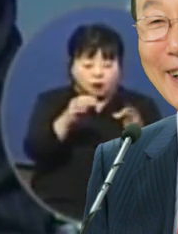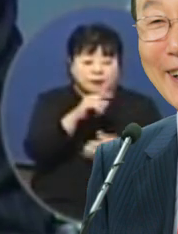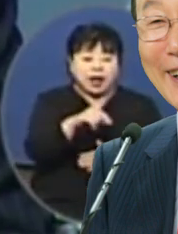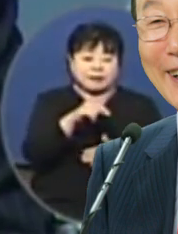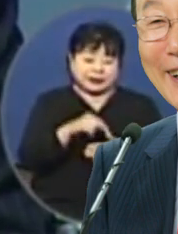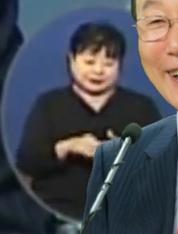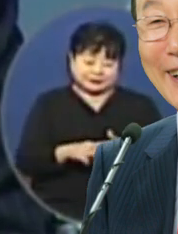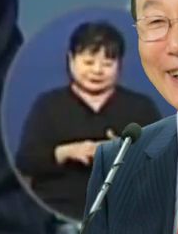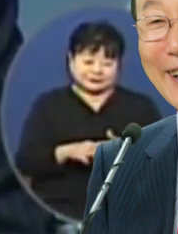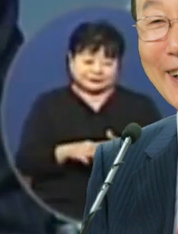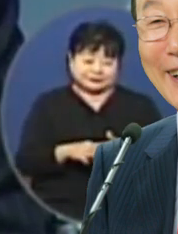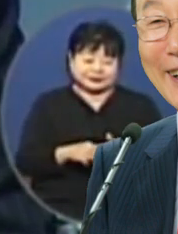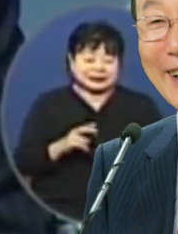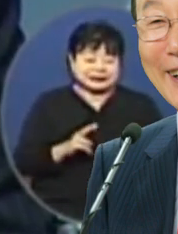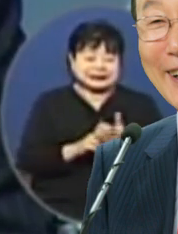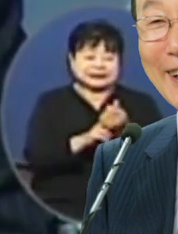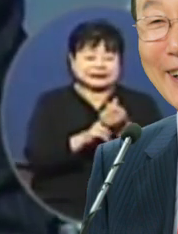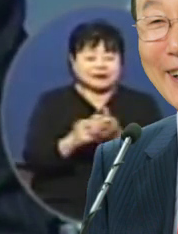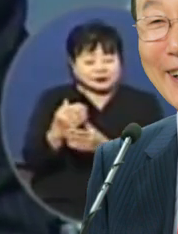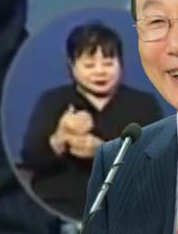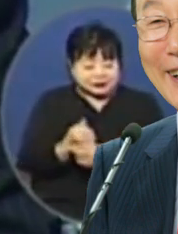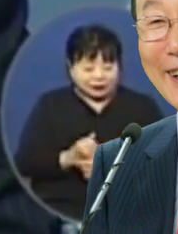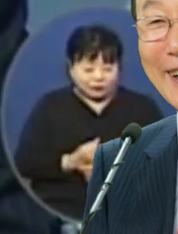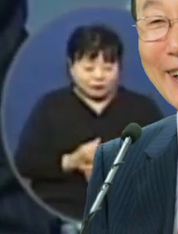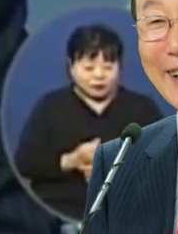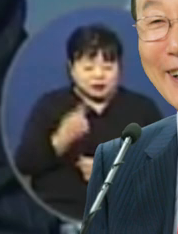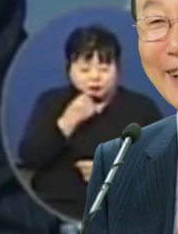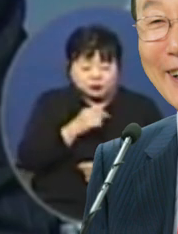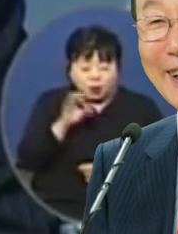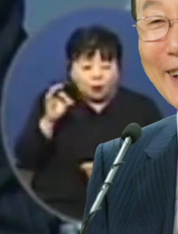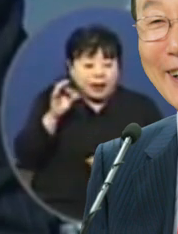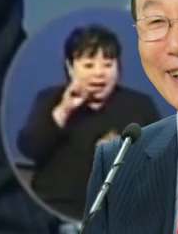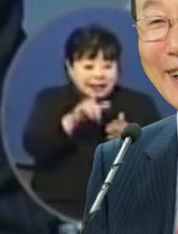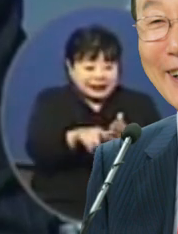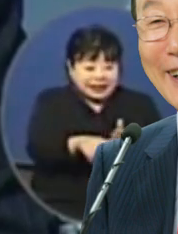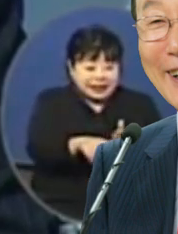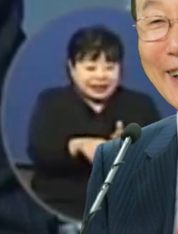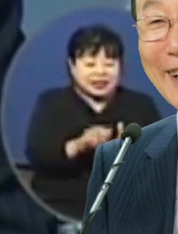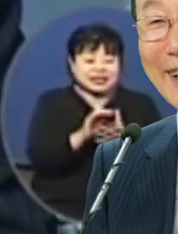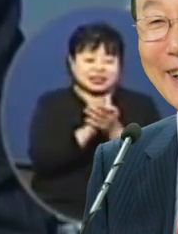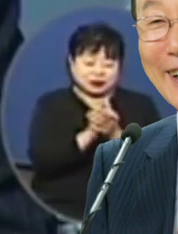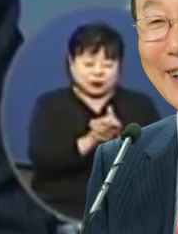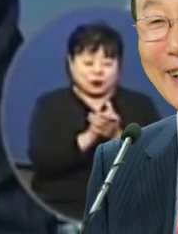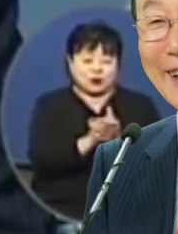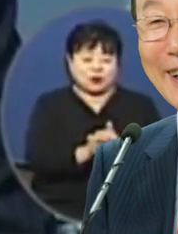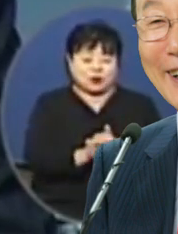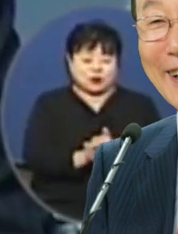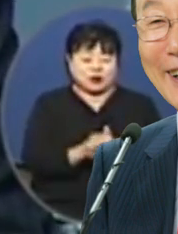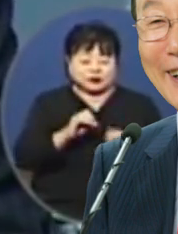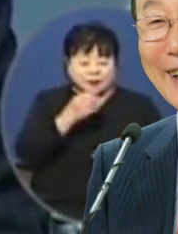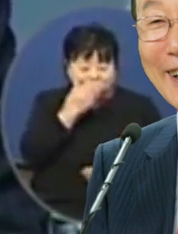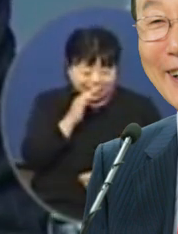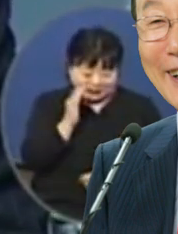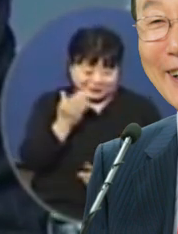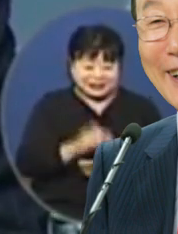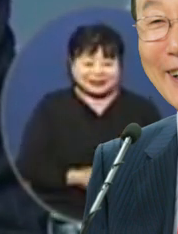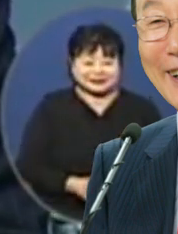마음에 기적을 의지하고 입술로 고백하면 기도가 응답이 되는